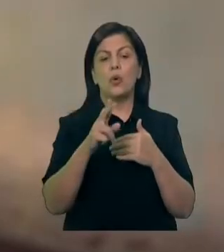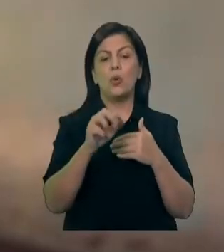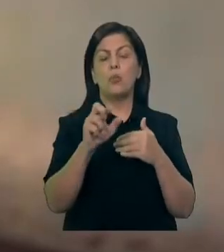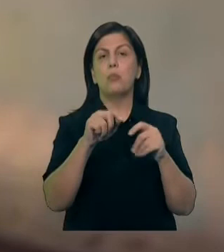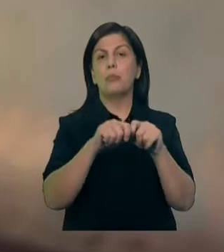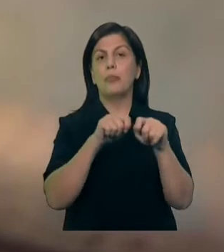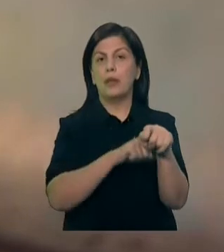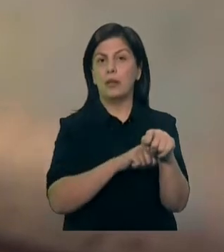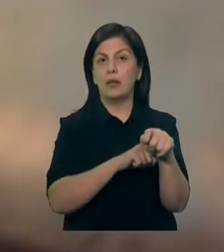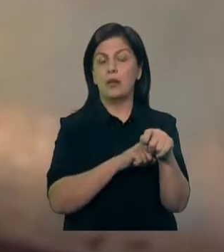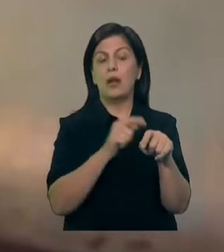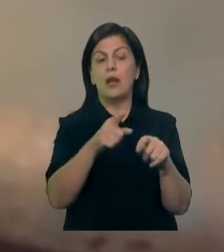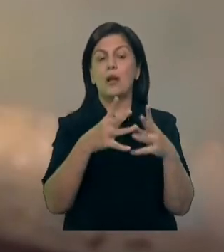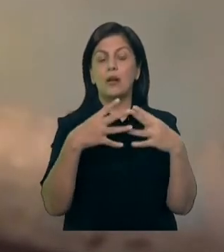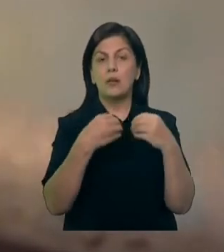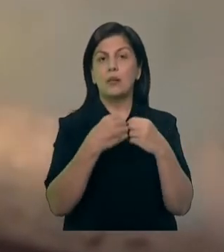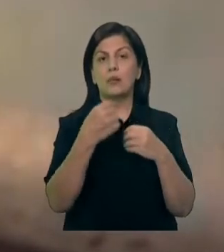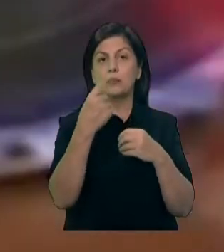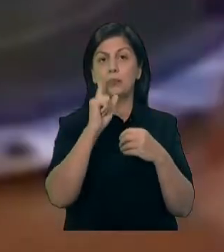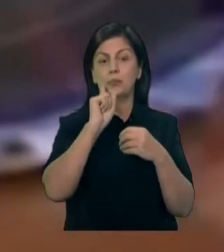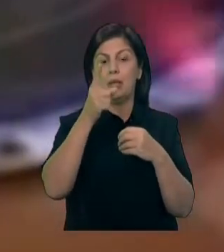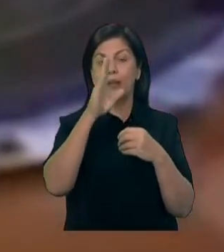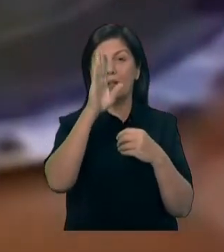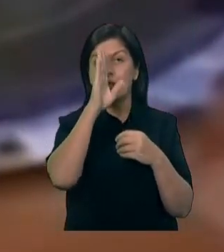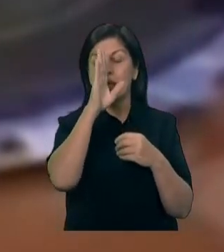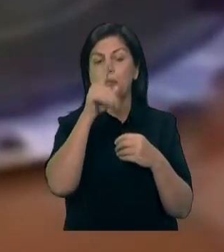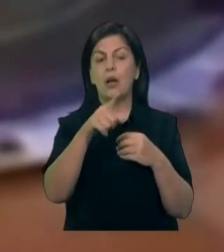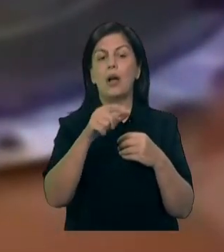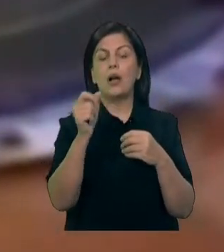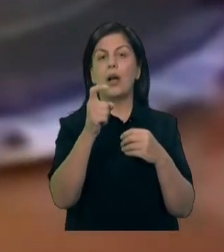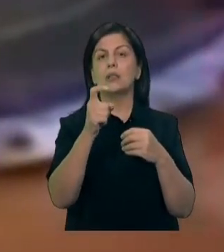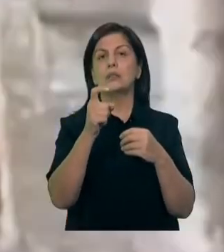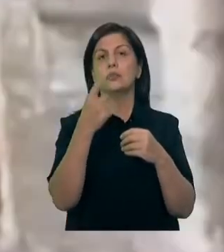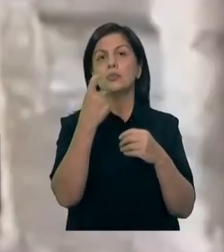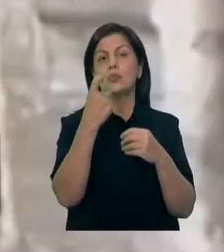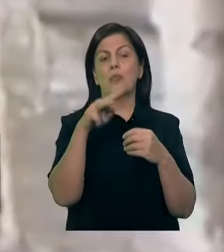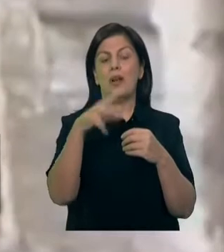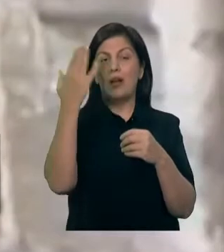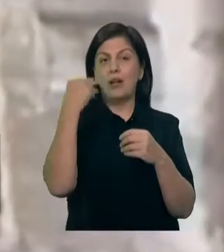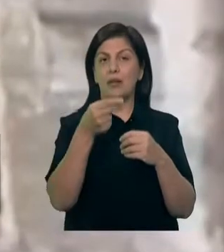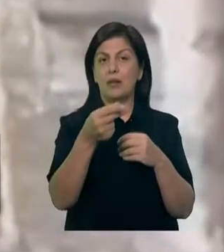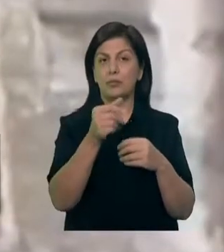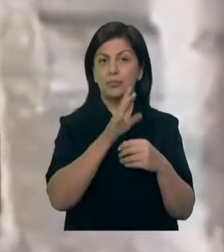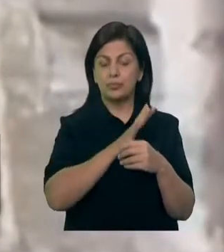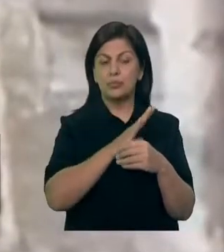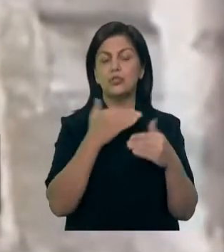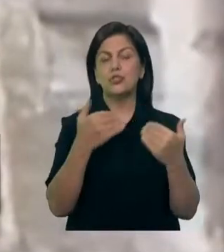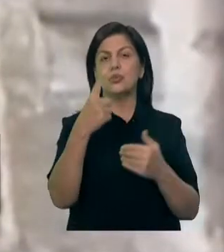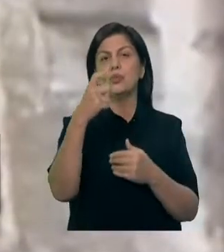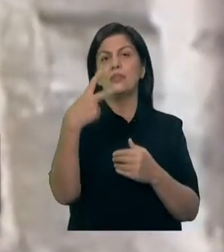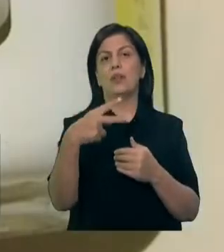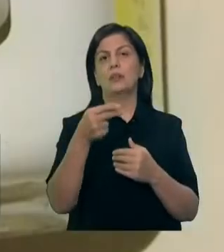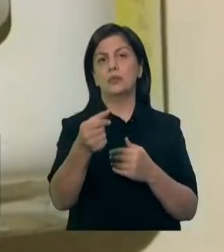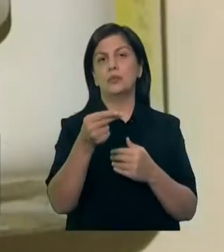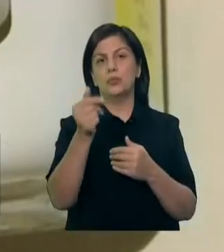istehlakı deməkdir. Yəni həmin ailə 1 ilin tamamında qaz istehlakı üçün 100 manat ödəyirdisə, bu qərardan sonra 120 manat